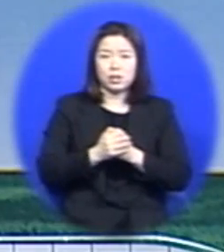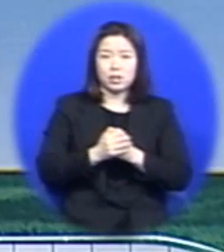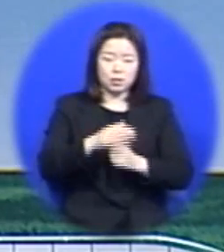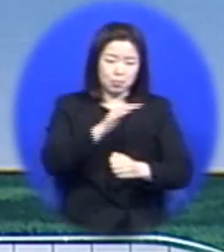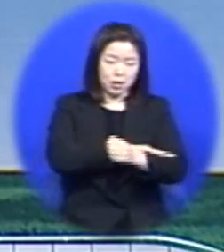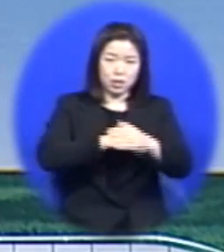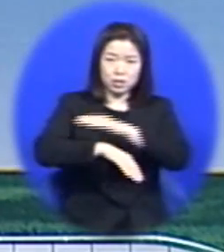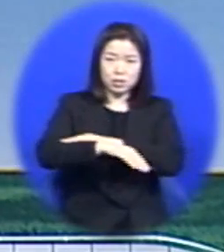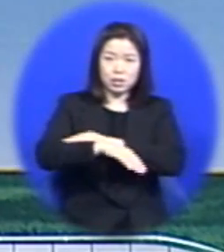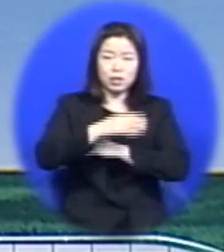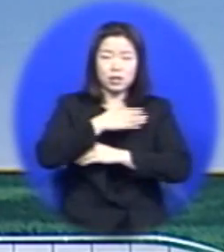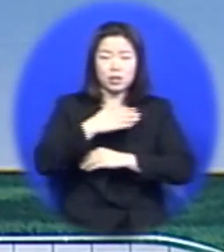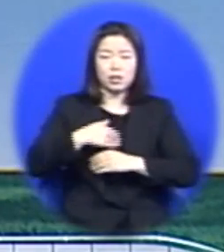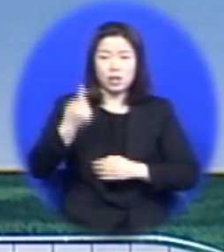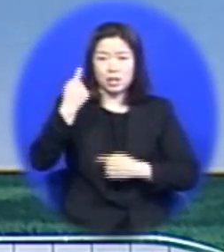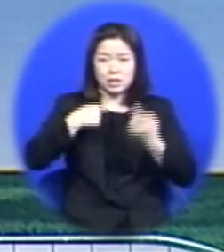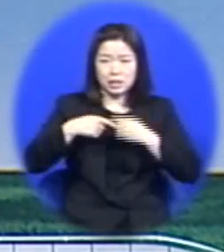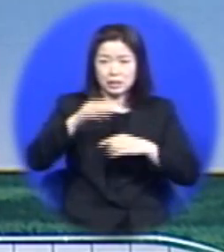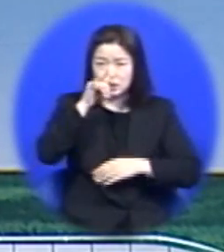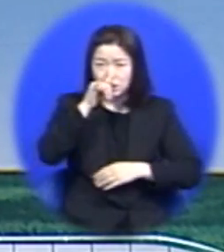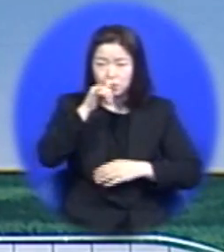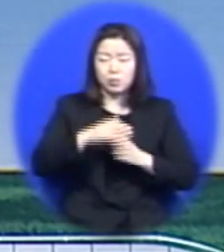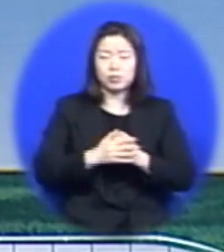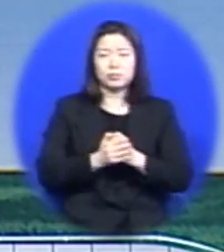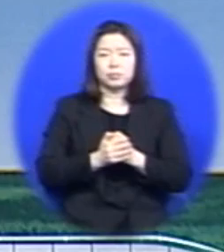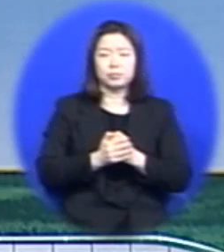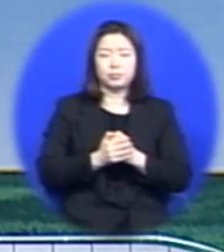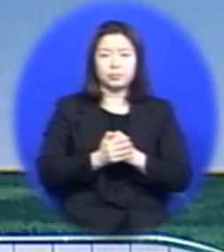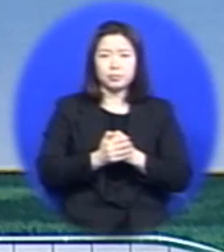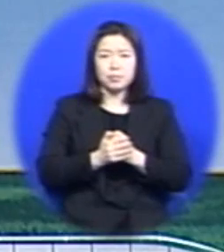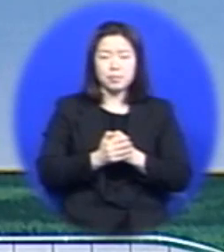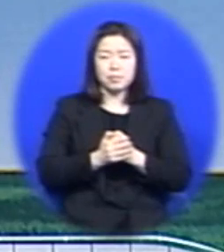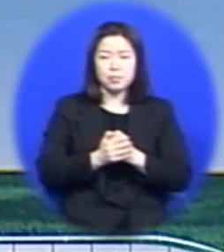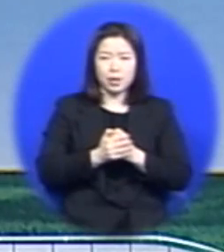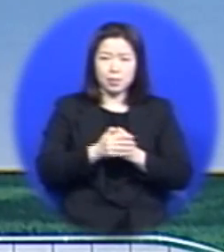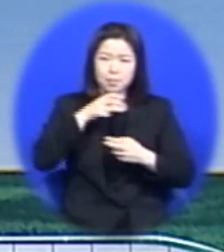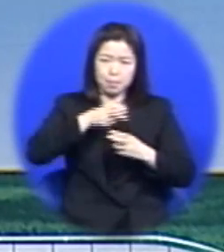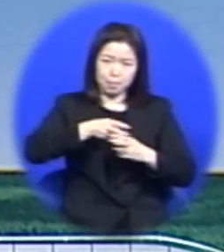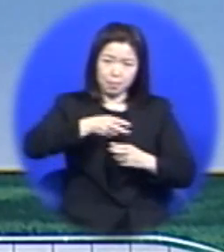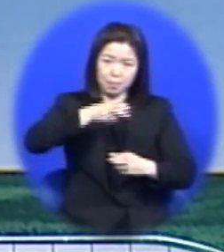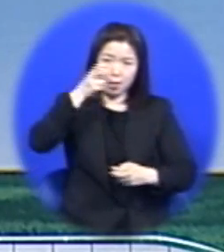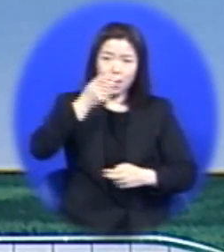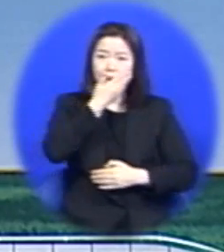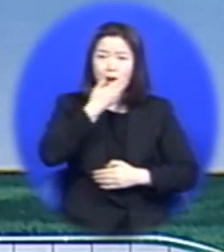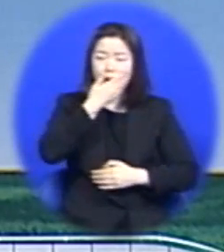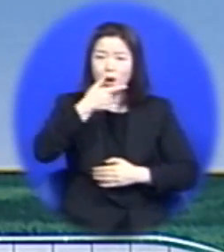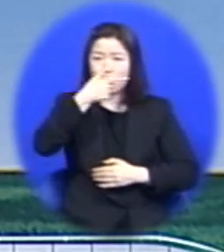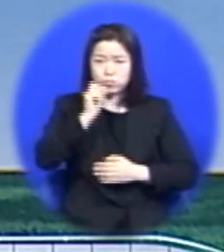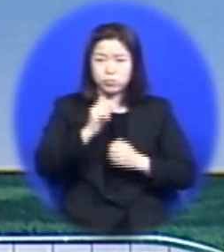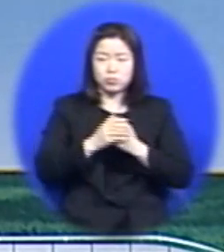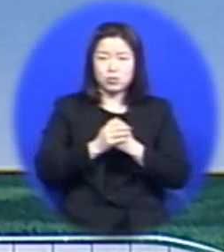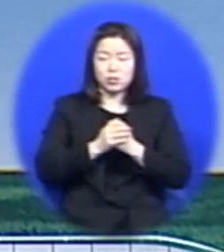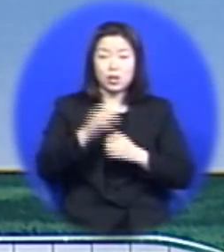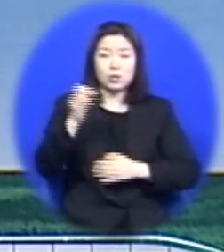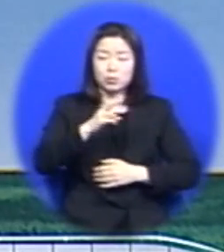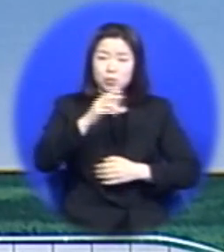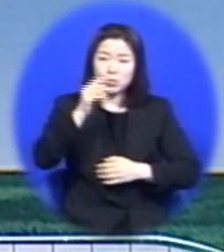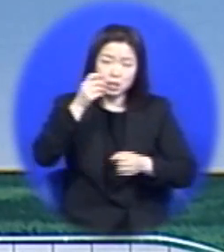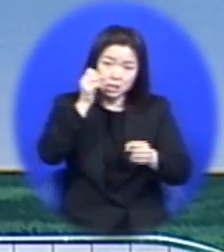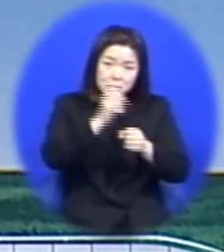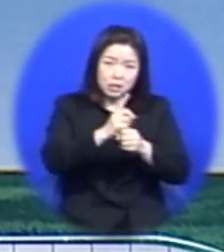덕지덕지 상처가 붙어있고 바짝 마른 영양실조에 성격은 너무나 거친